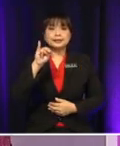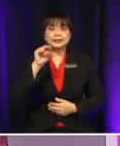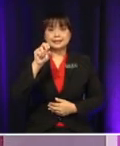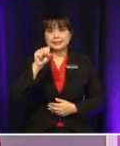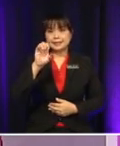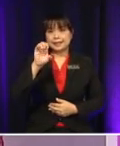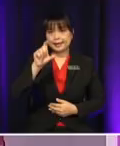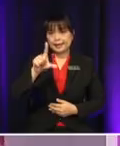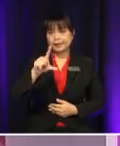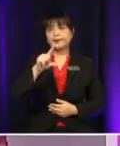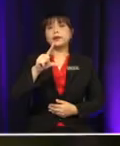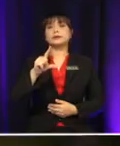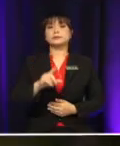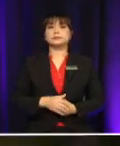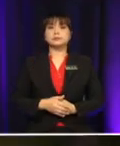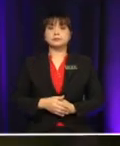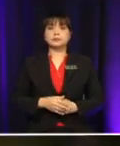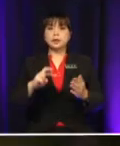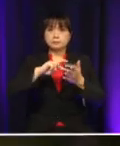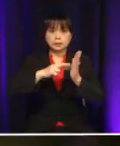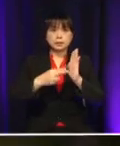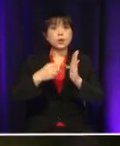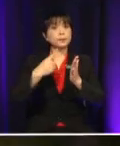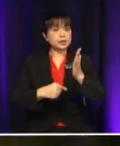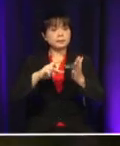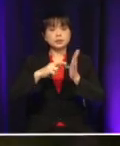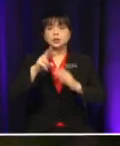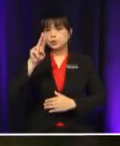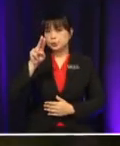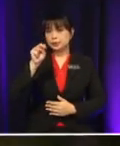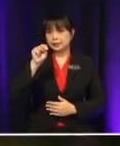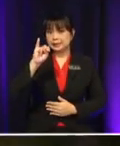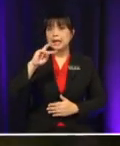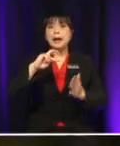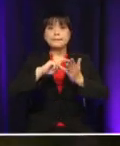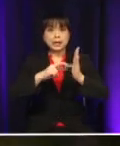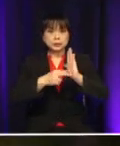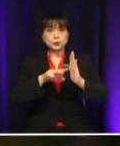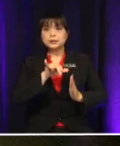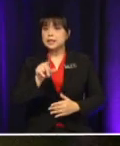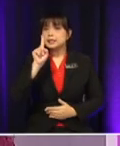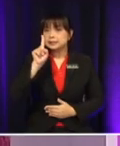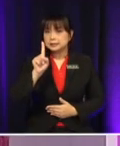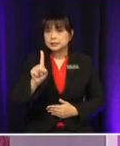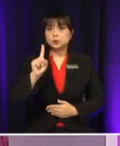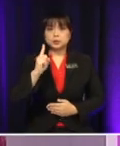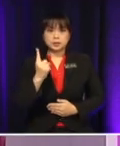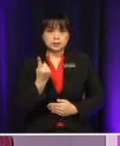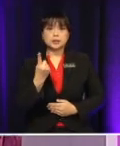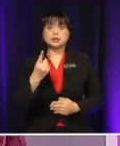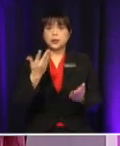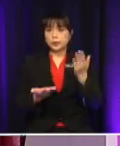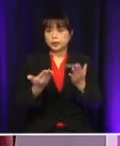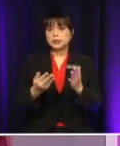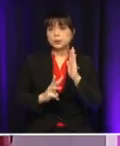itu maksudnya satu satu unit 1 betul sebagai satu